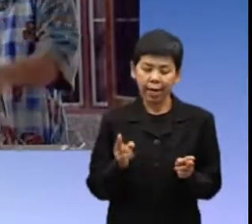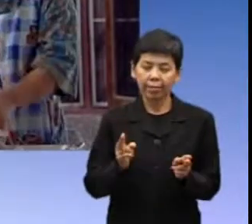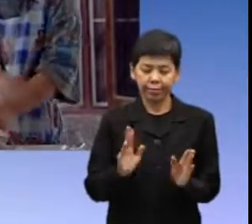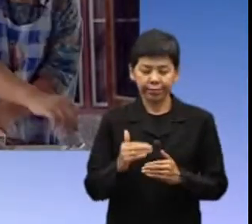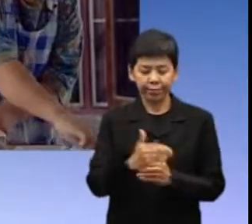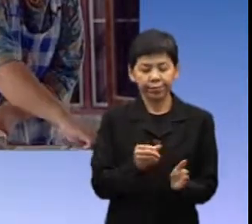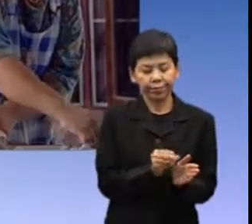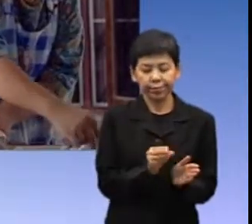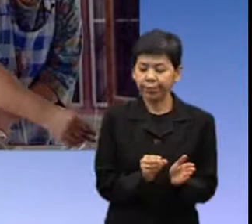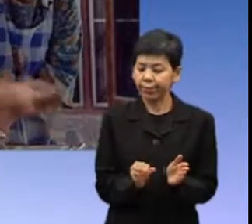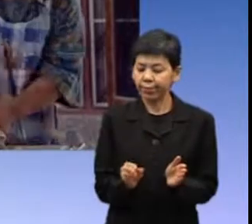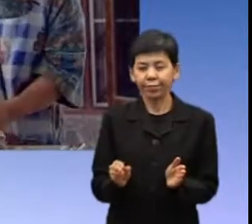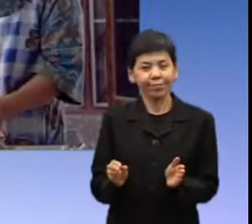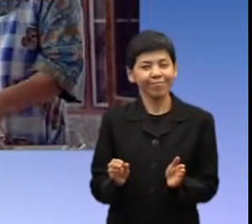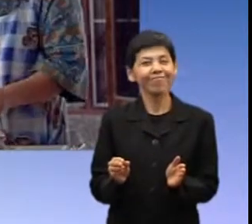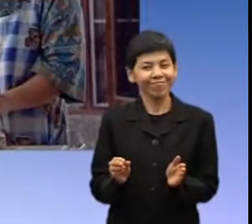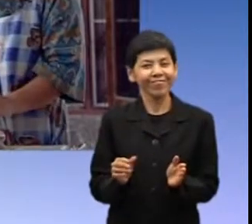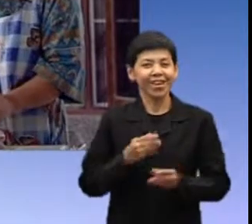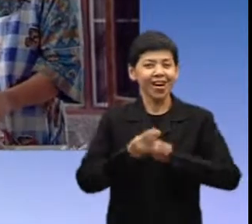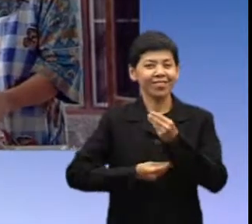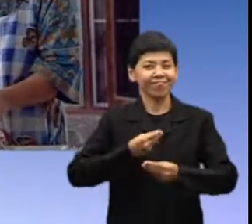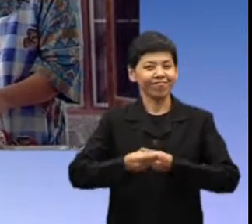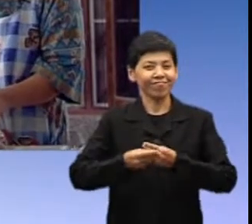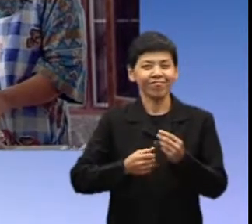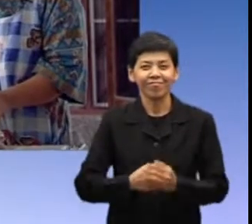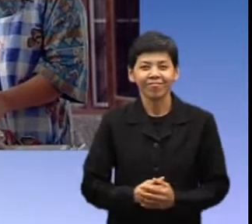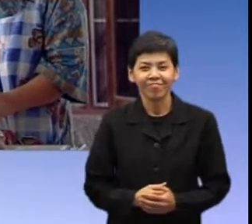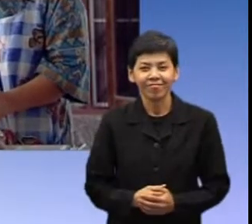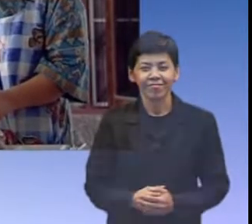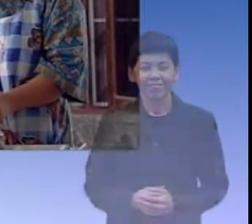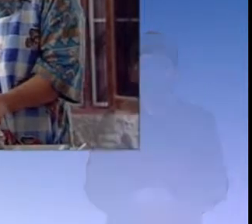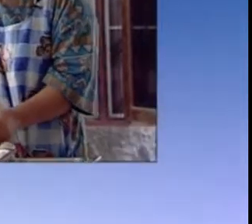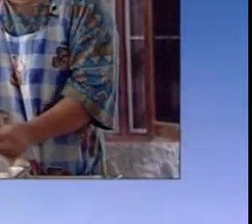ล้วก็ใส่กล่องเตรียมออกจำหน่าย